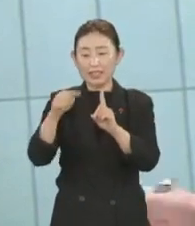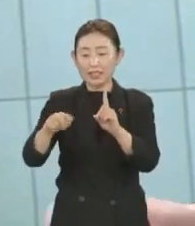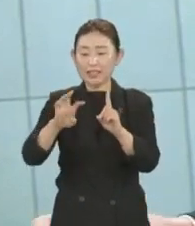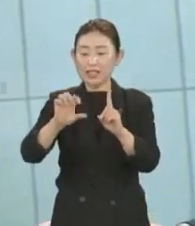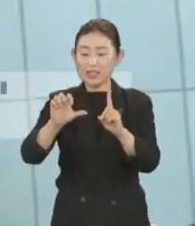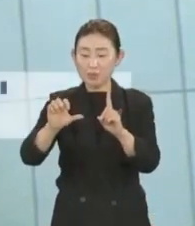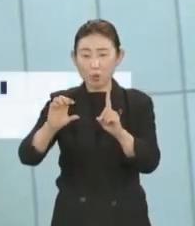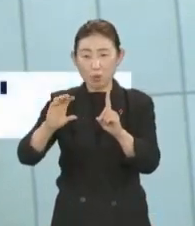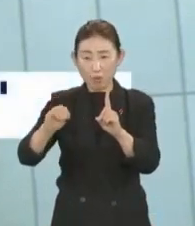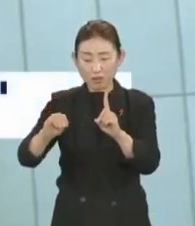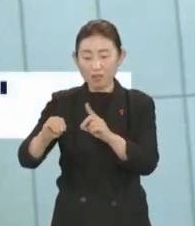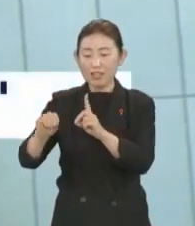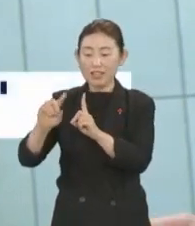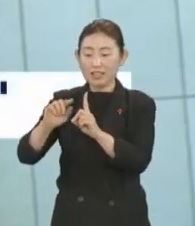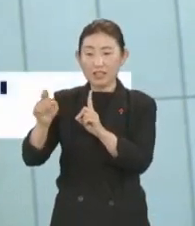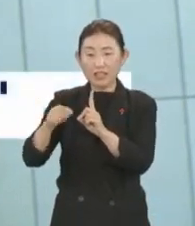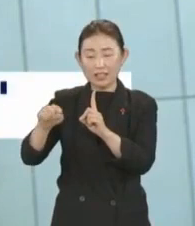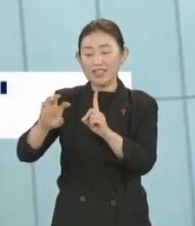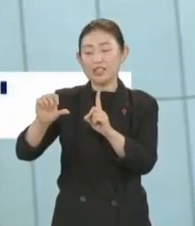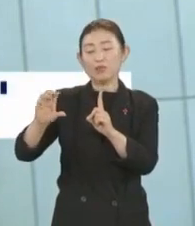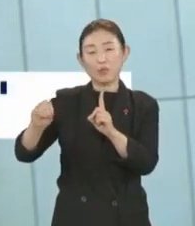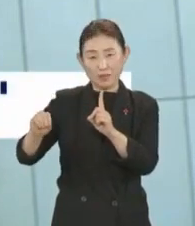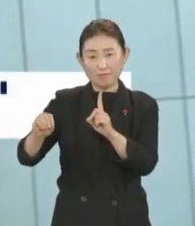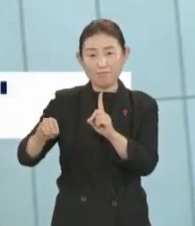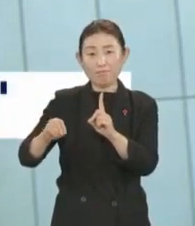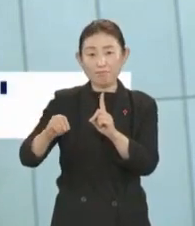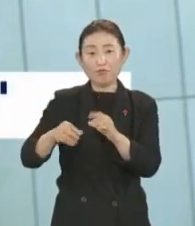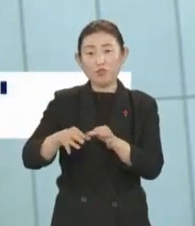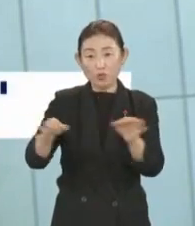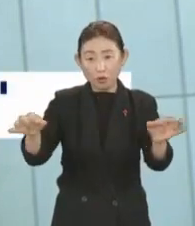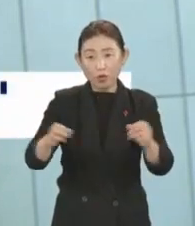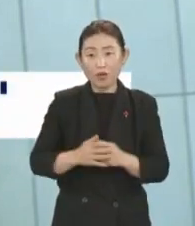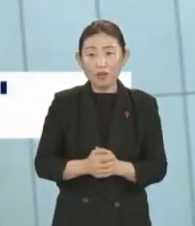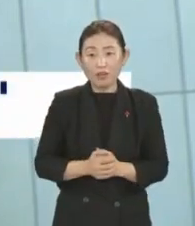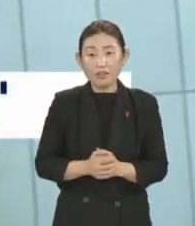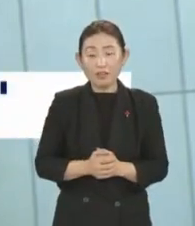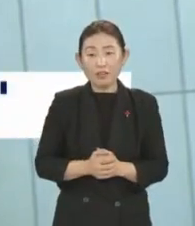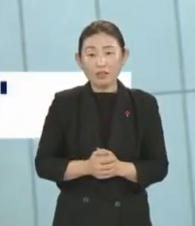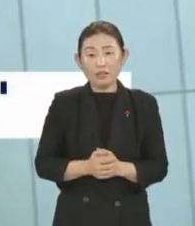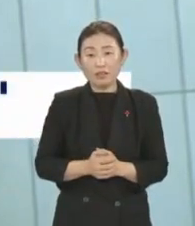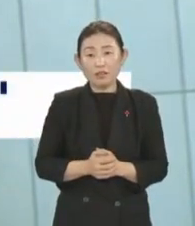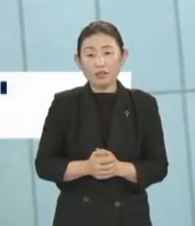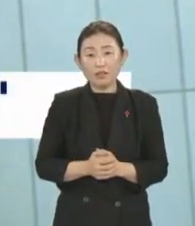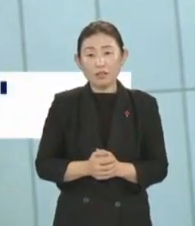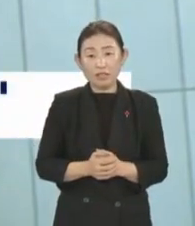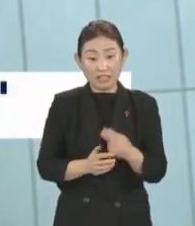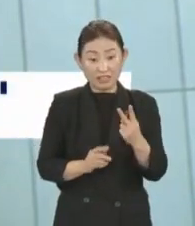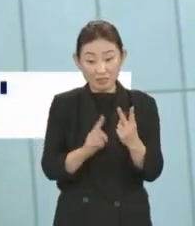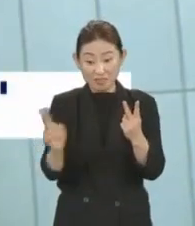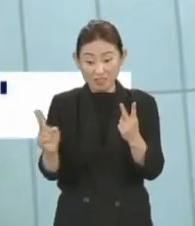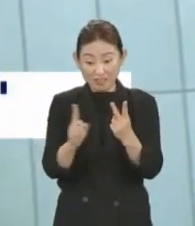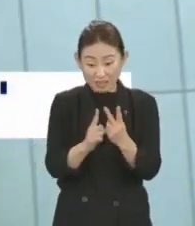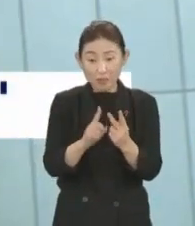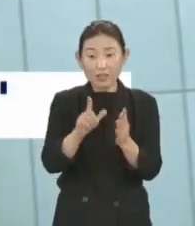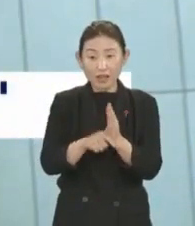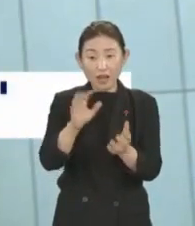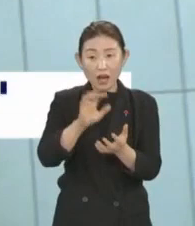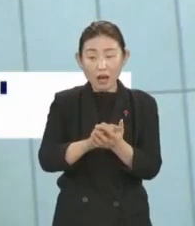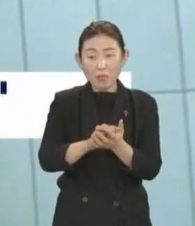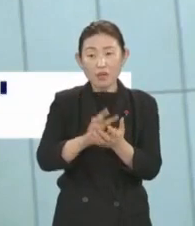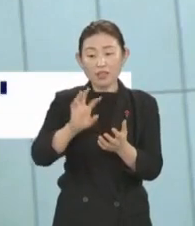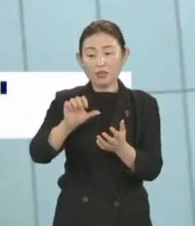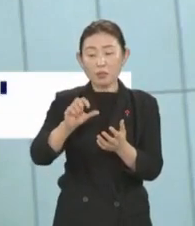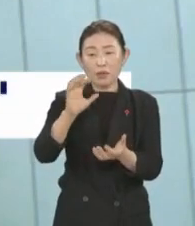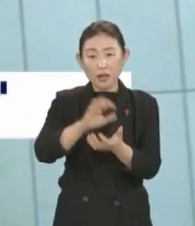개인당 이렇게 지급을 하겠다 해서 가고, 그리고 또 3인 가구가 할 때는 또 45만 원을